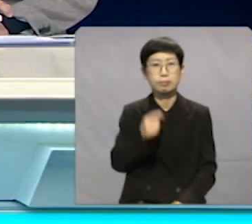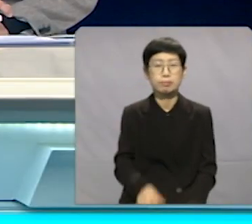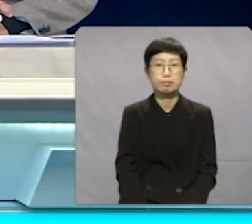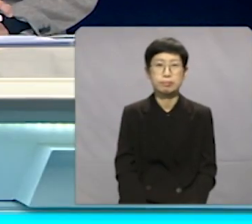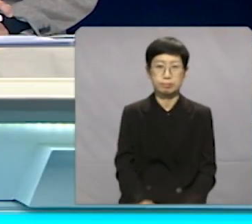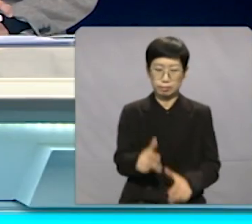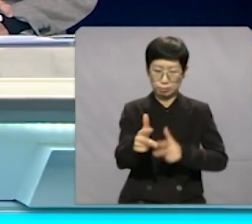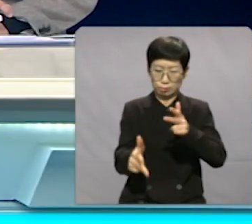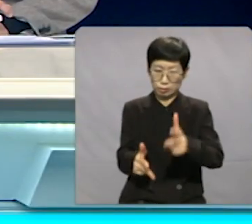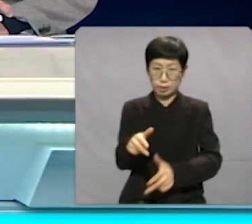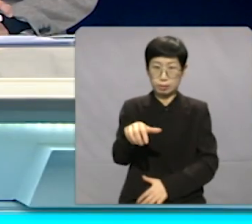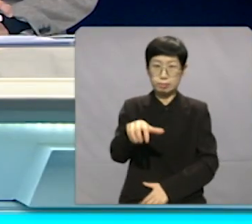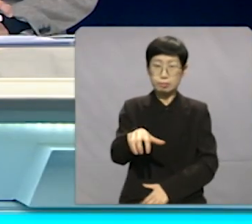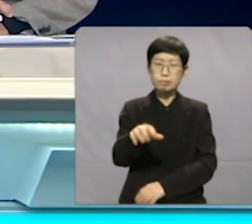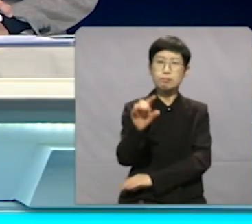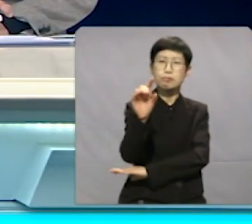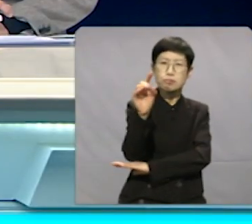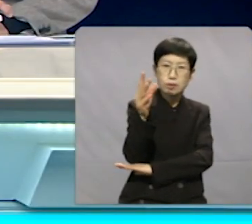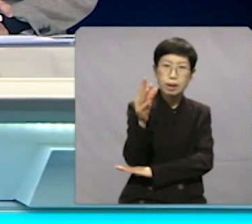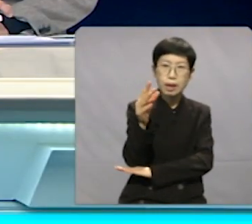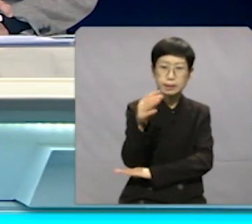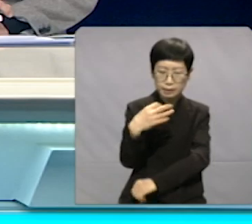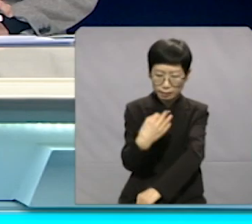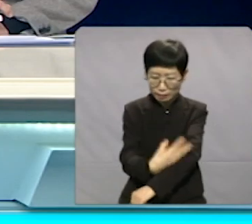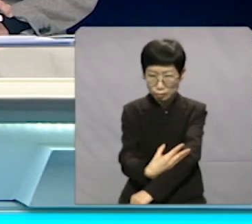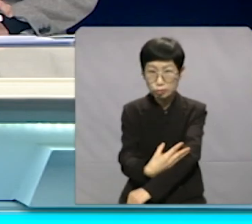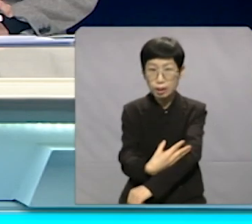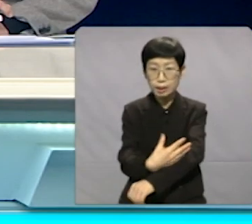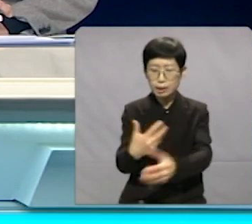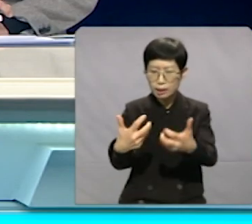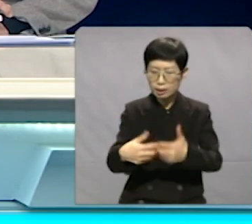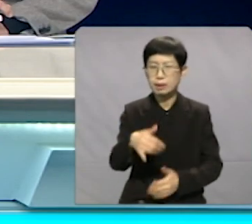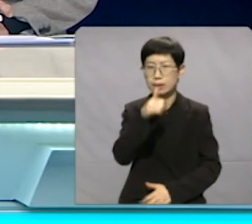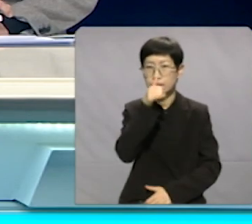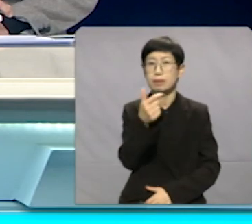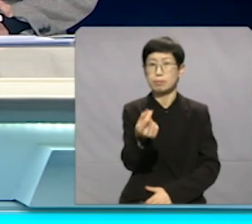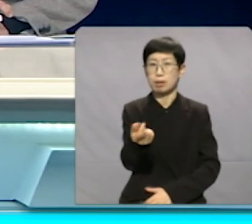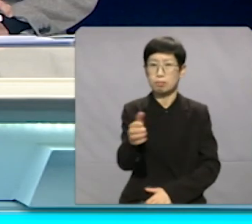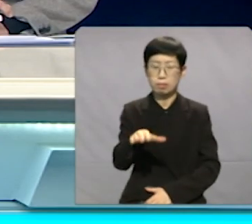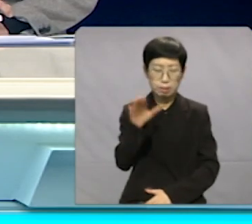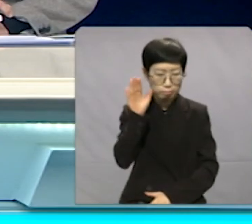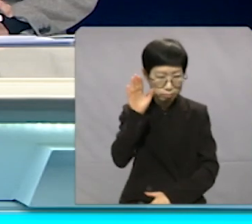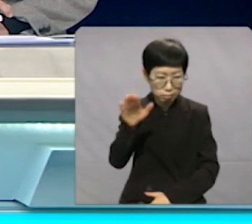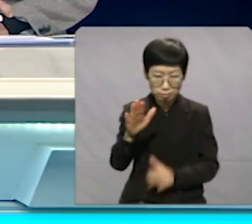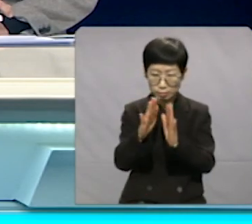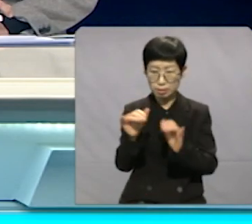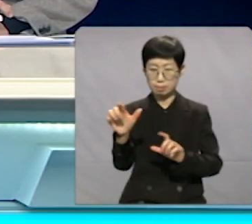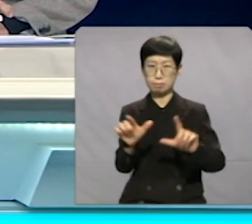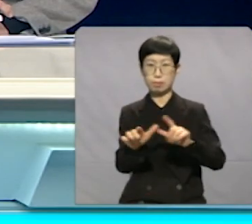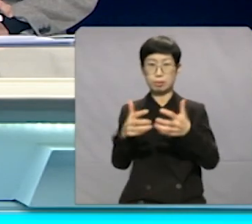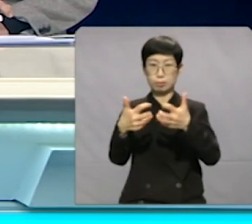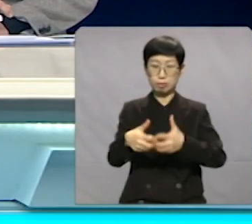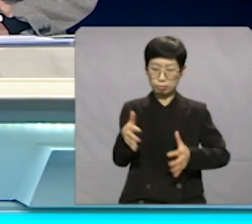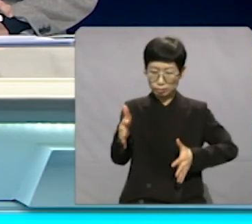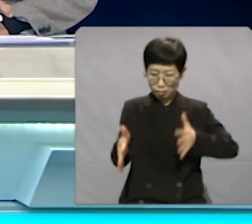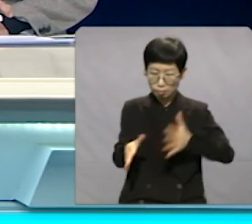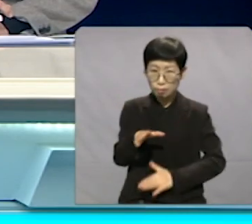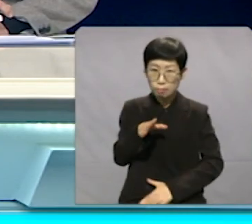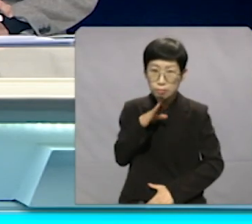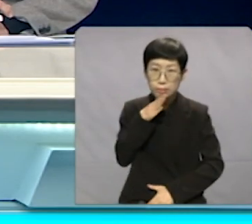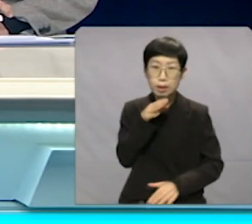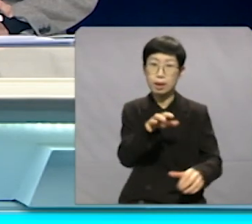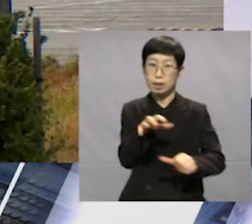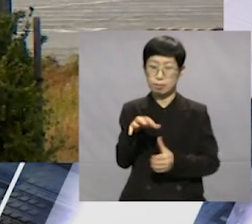경우에는 기존에 뭐 협동 로봇도 많이 인간을 갖다가 대체했지만 생산지. 예. 앞으로는 이 휴머노이드 로봇이 이제 본격적으로